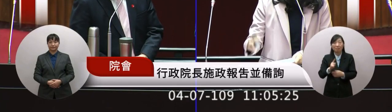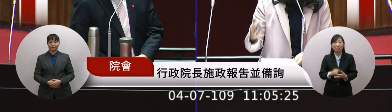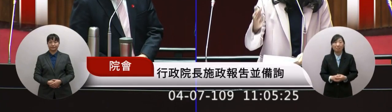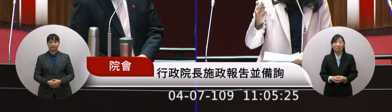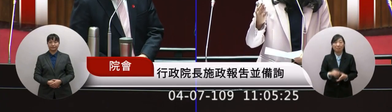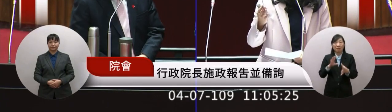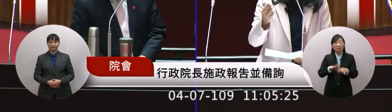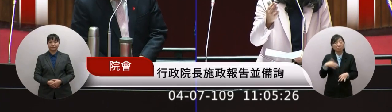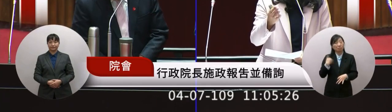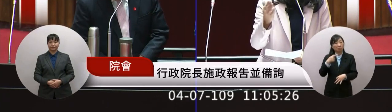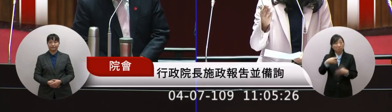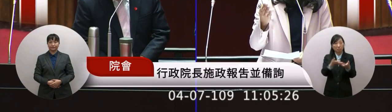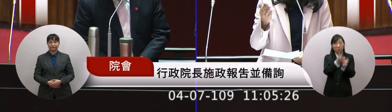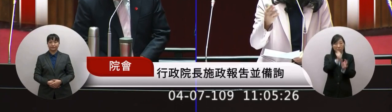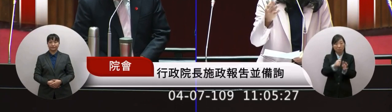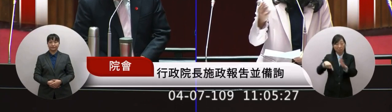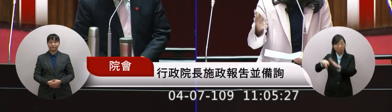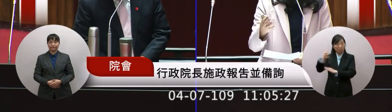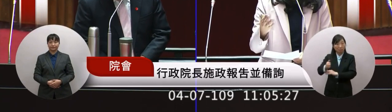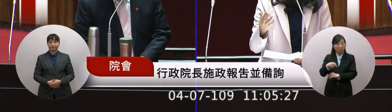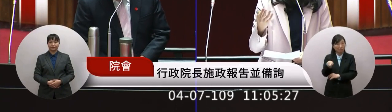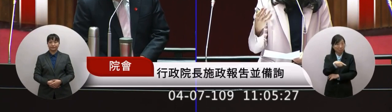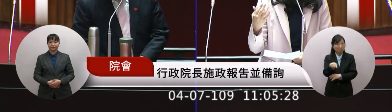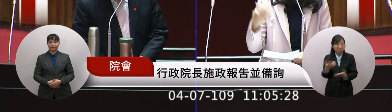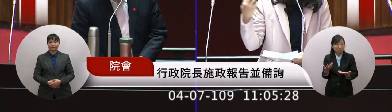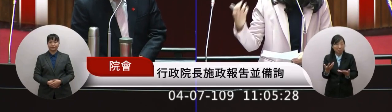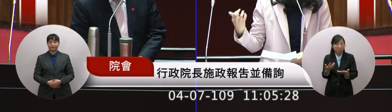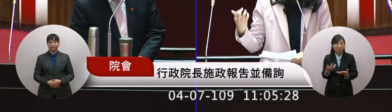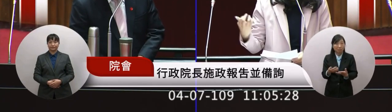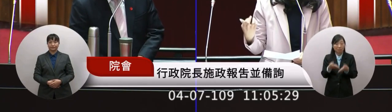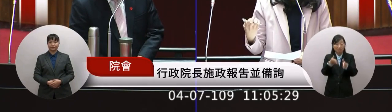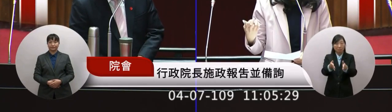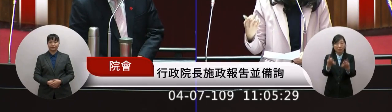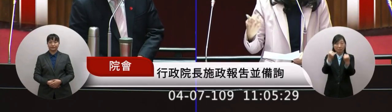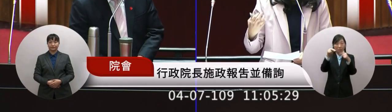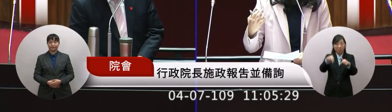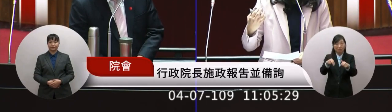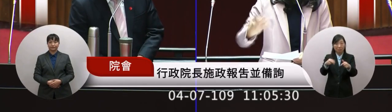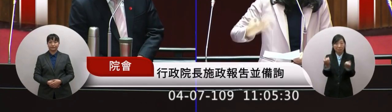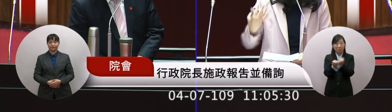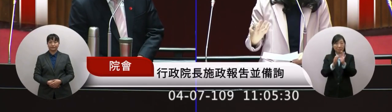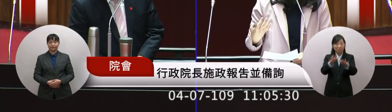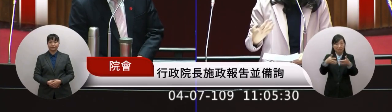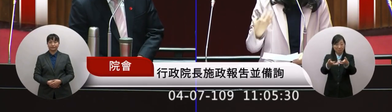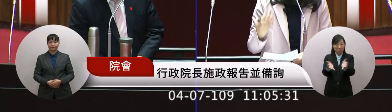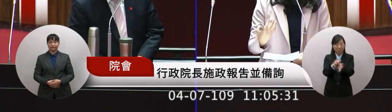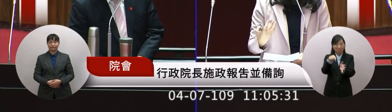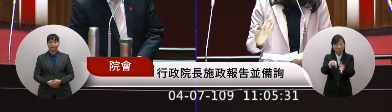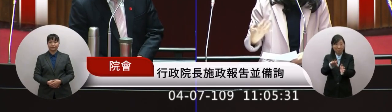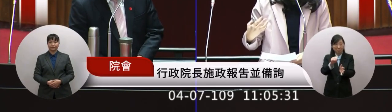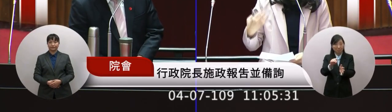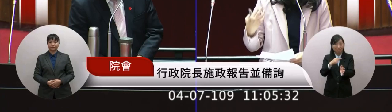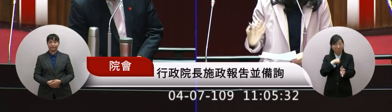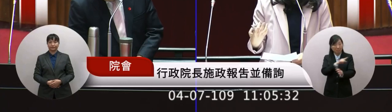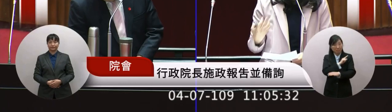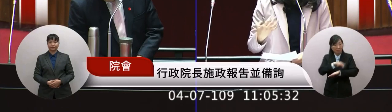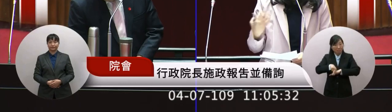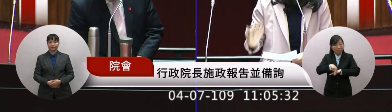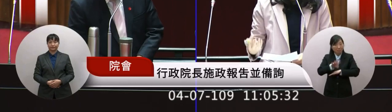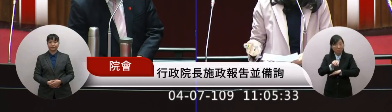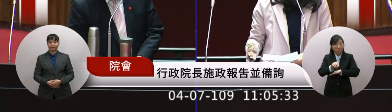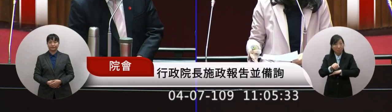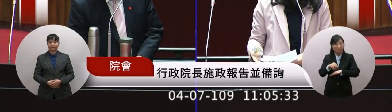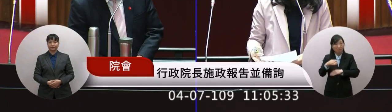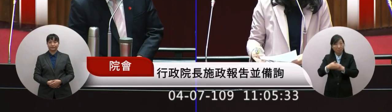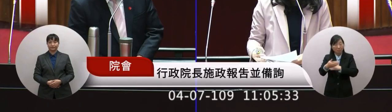就是不知道部长或院长，你们是不是有对于这个数位发展部，其实心里面已经有一些破话，或者有一些进度，只